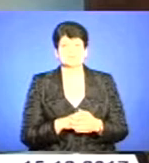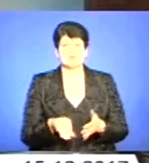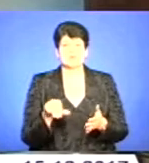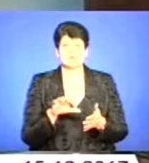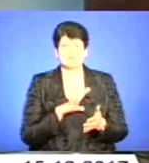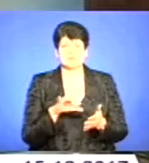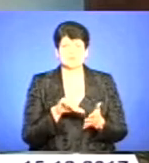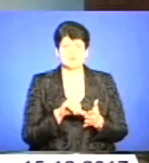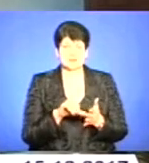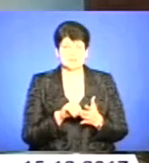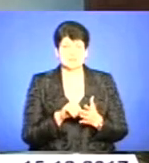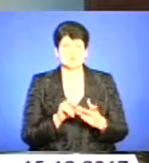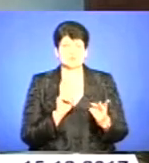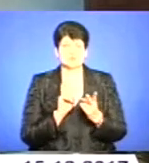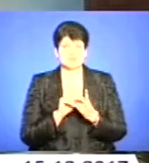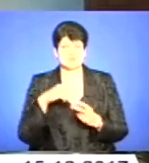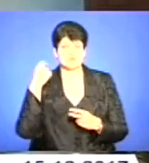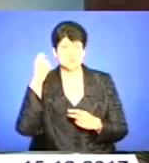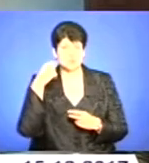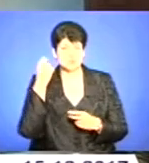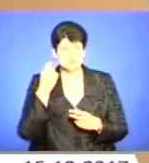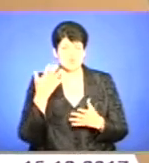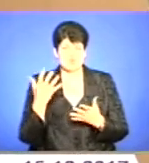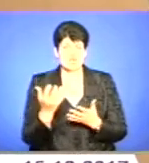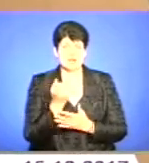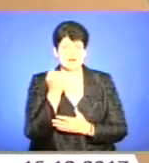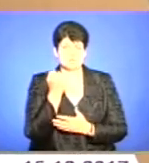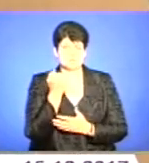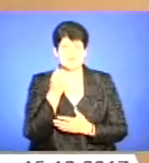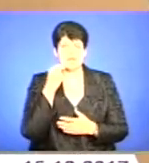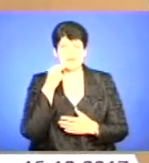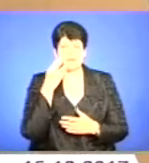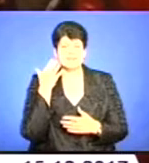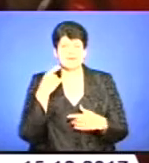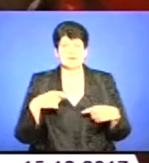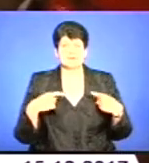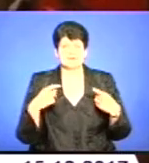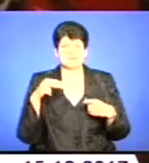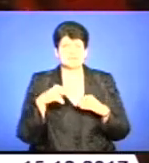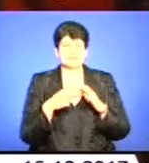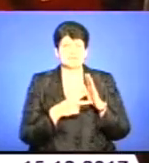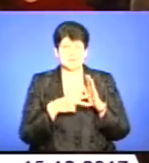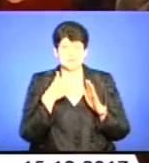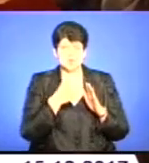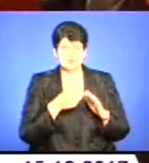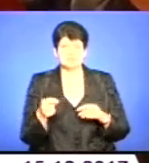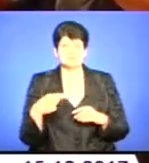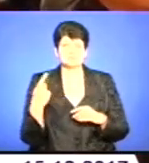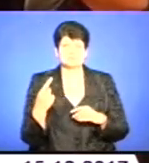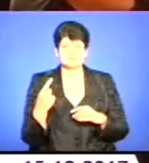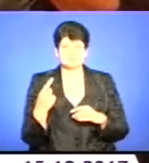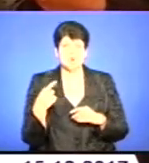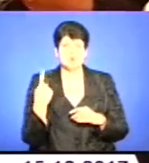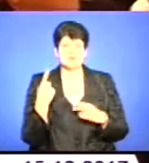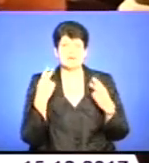учасником був матчової зустрічі в Турції, яку він виграв. Кращим легкоатлетом 2017 року на Тернопільщині